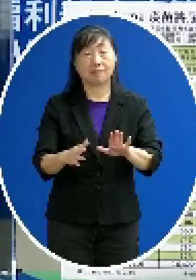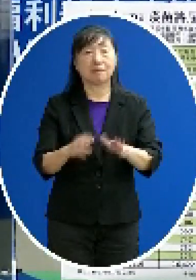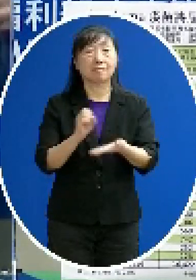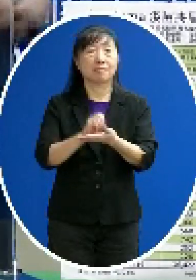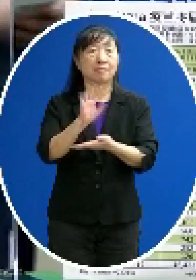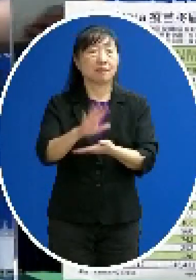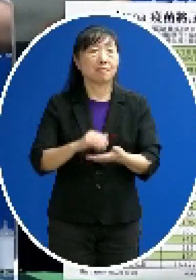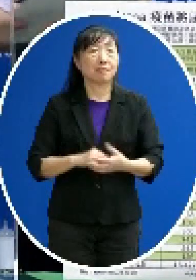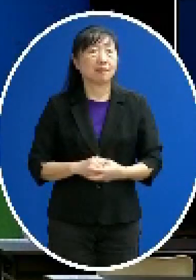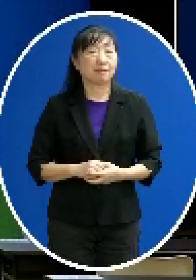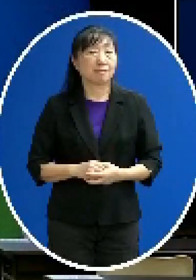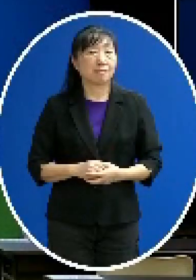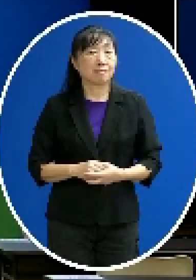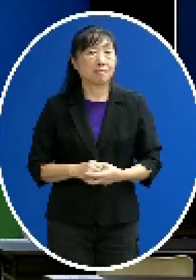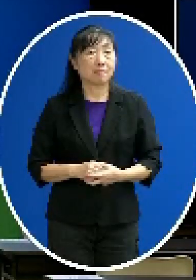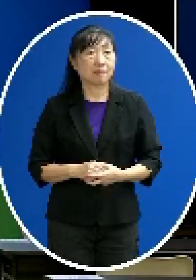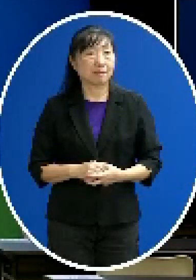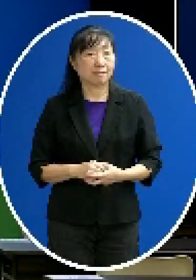们请哈。